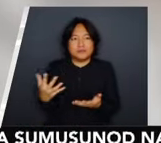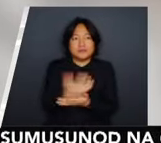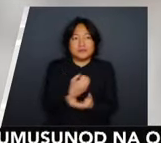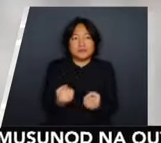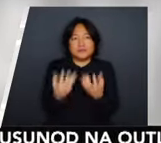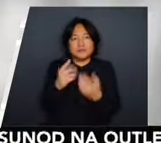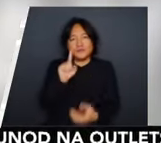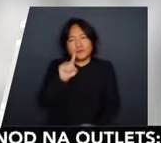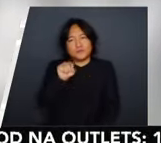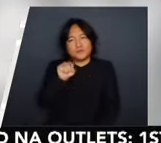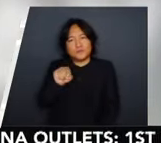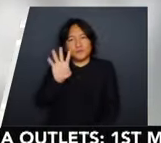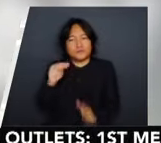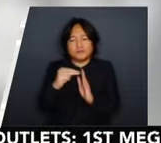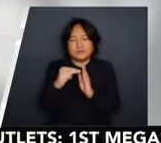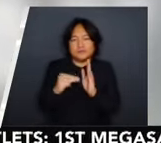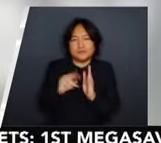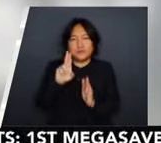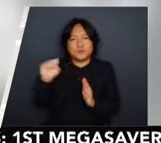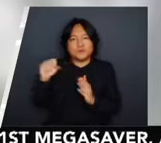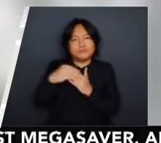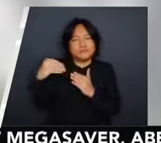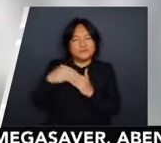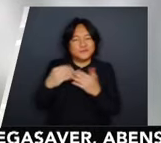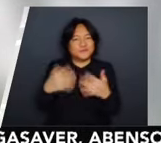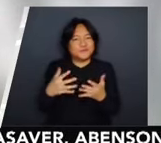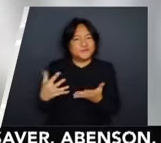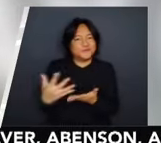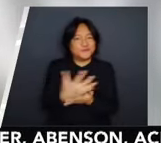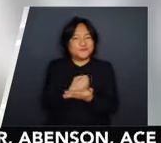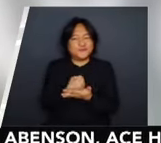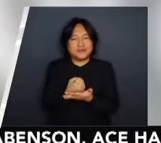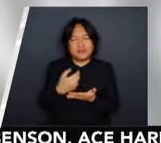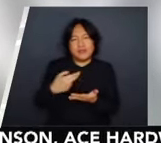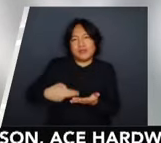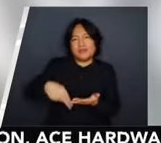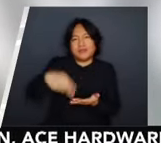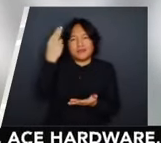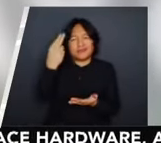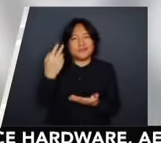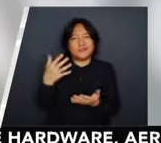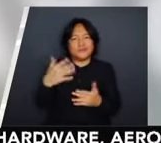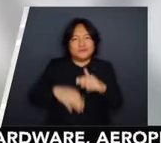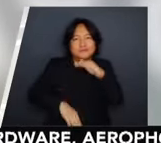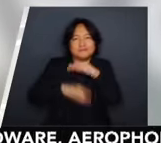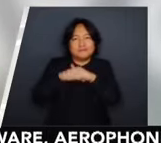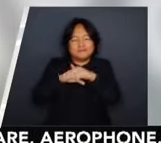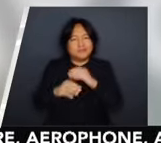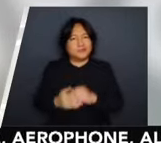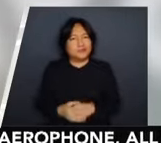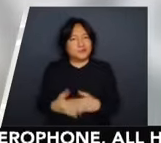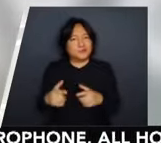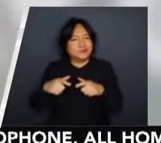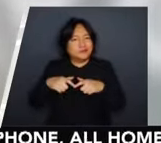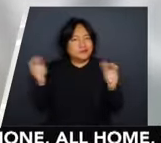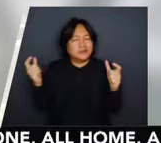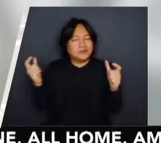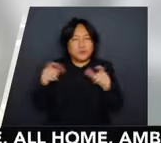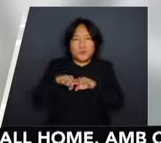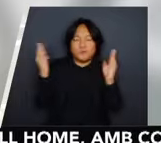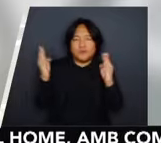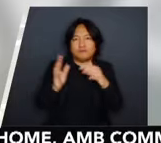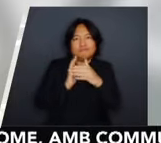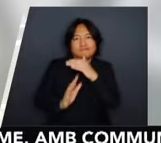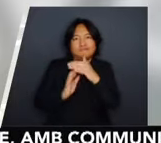$1.4 million. Nagkamit din ang pelikula ng highest opening day, biggest single day gross, at highest opening weekend gross for a